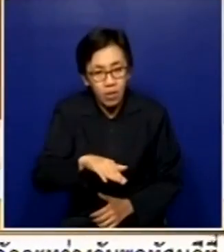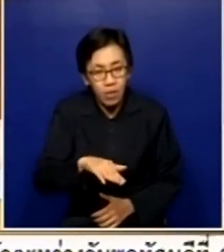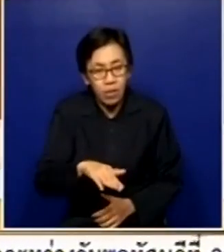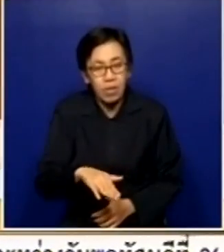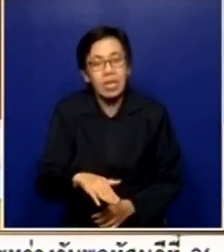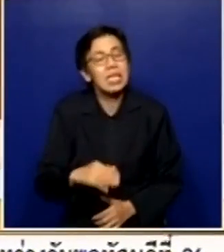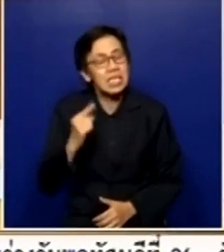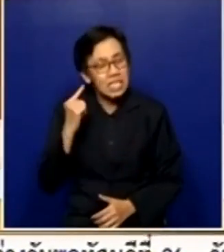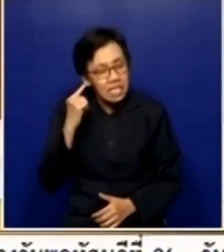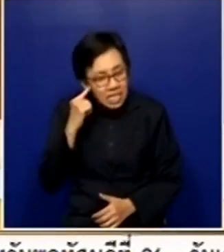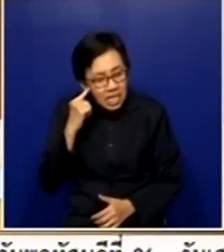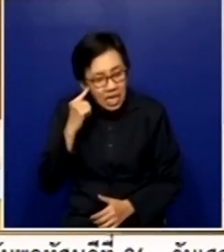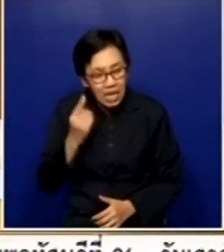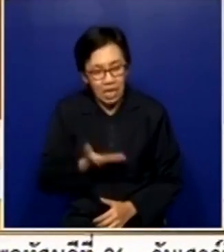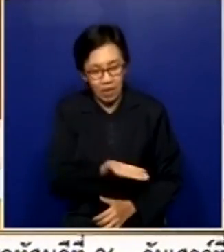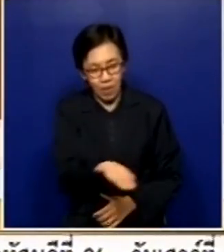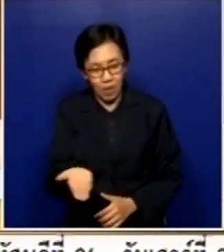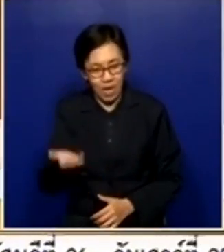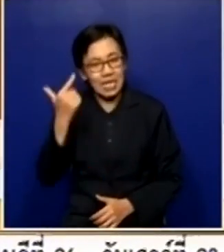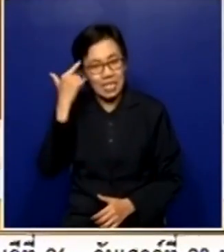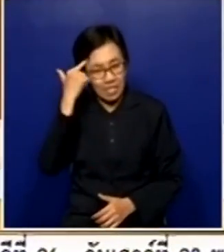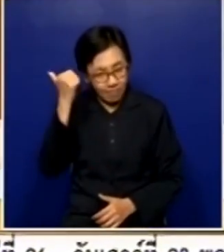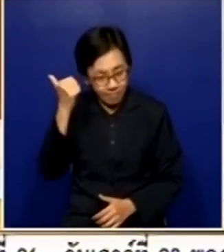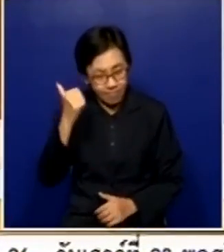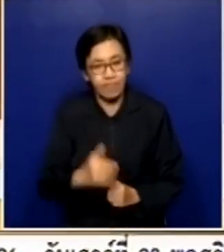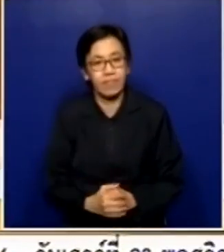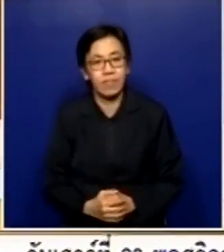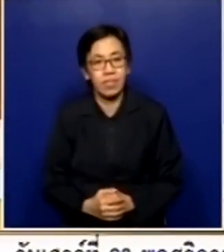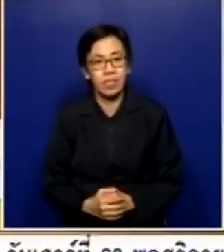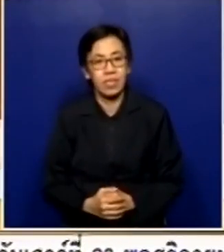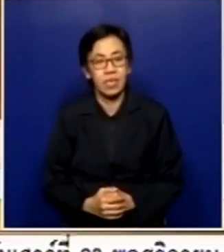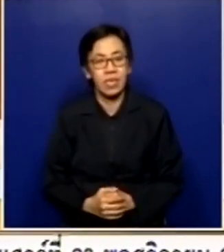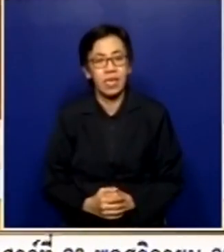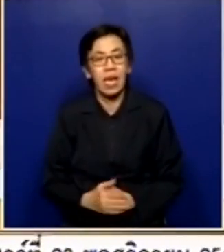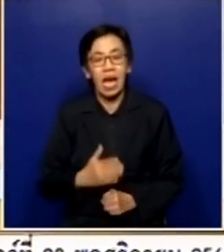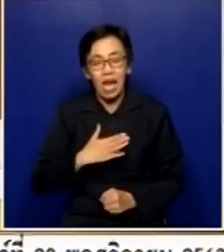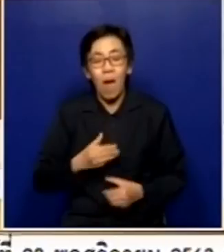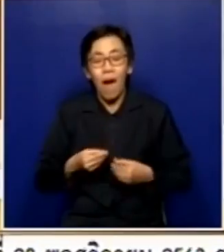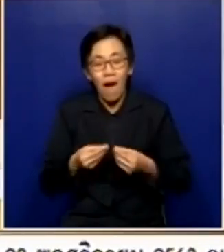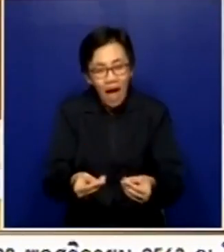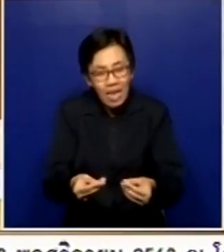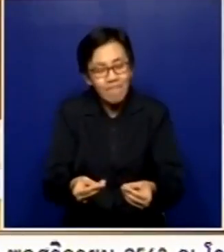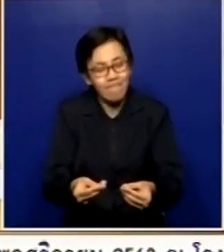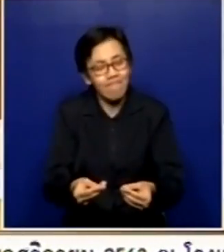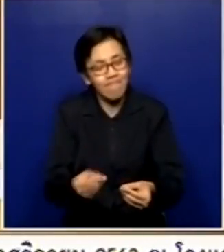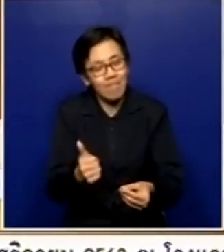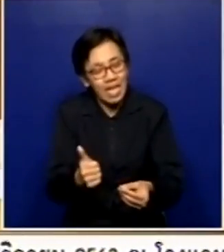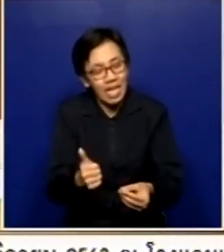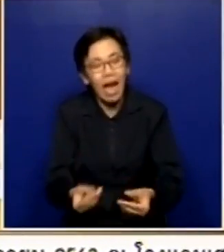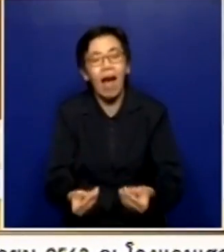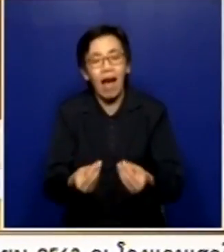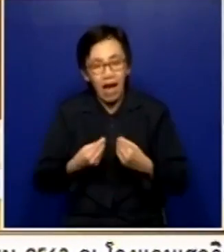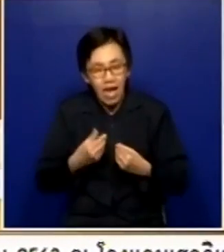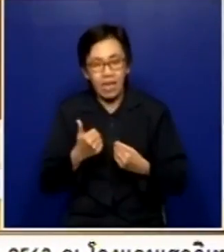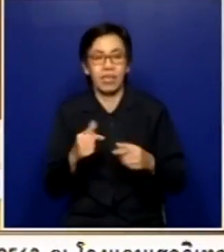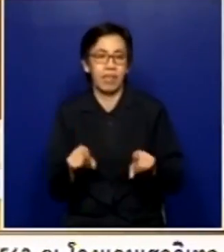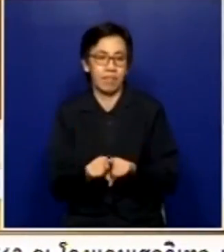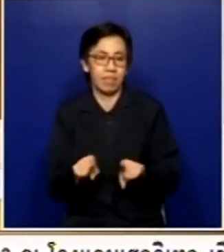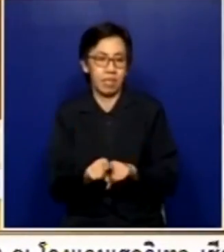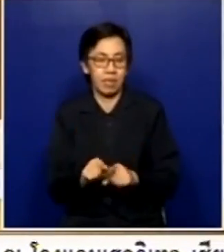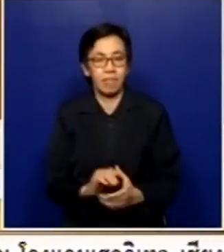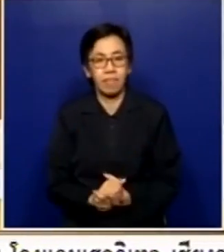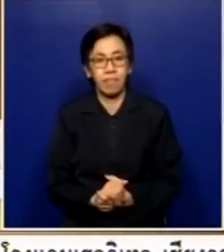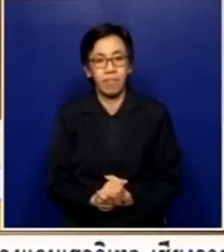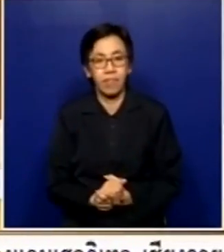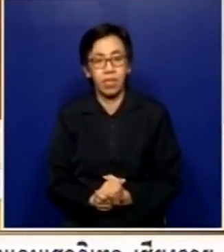ทุกท่านว่าสิ่งเหล่านั้นเราก็จะได้รับกลับมาเช่นเดียวกันที่จะไม่รู้ว่าการกล่าวแบบ